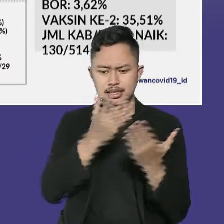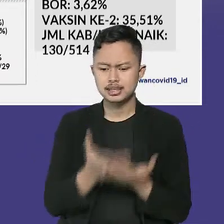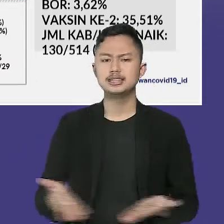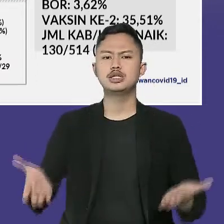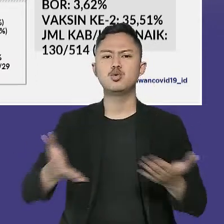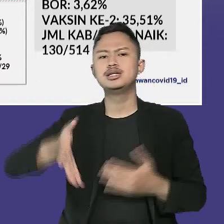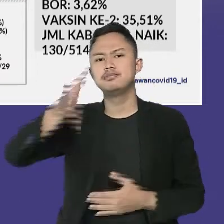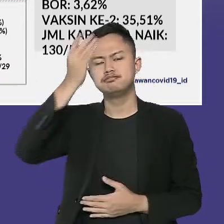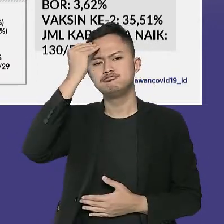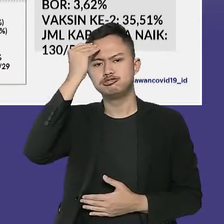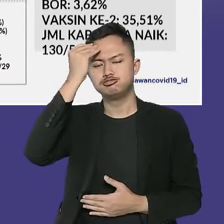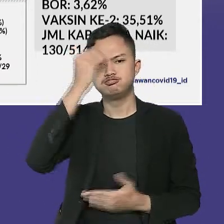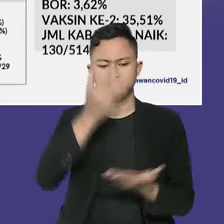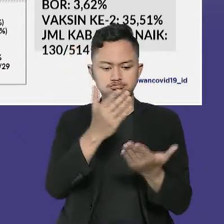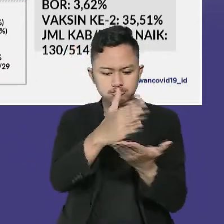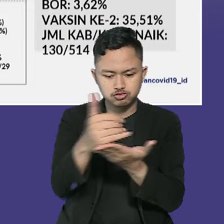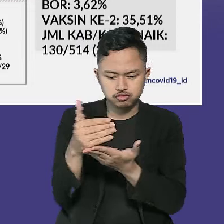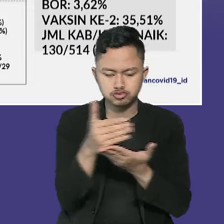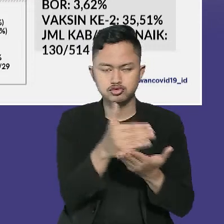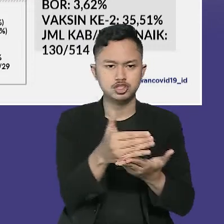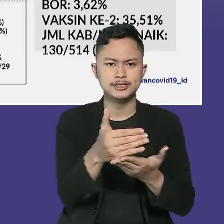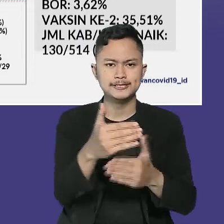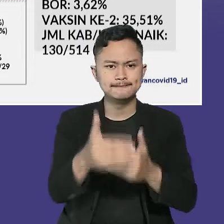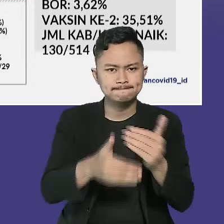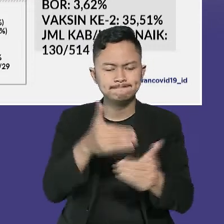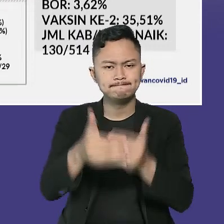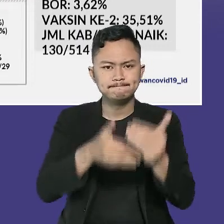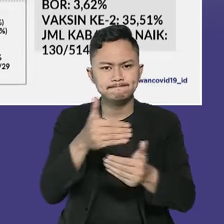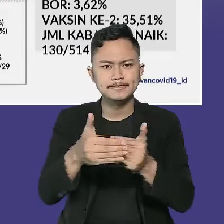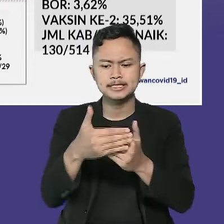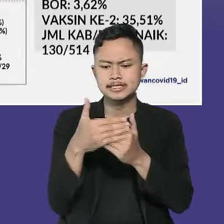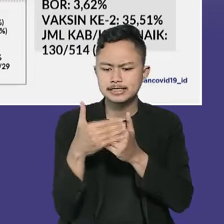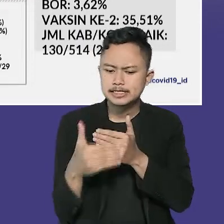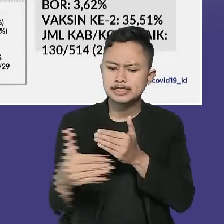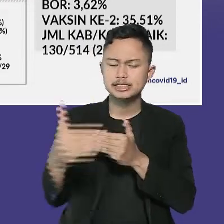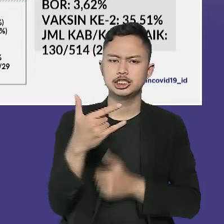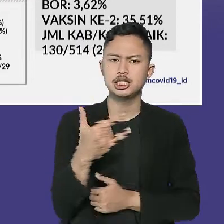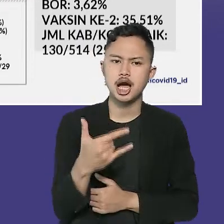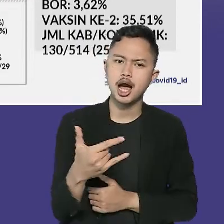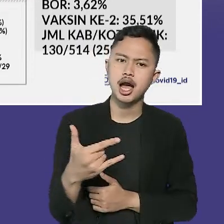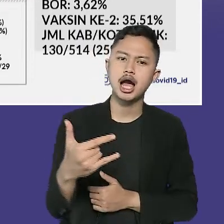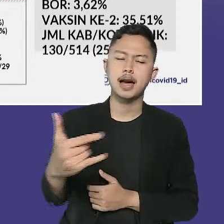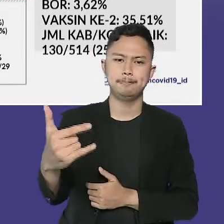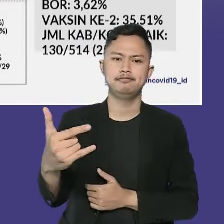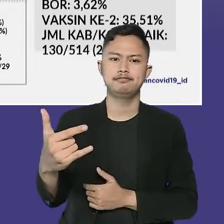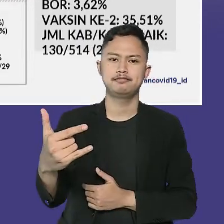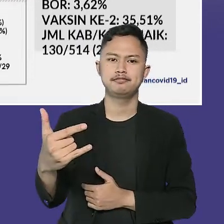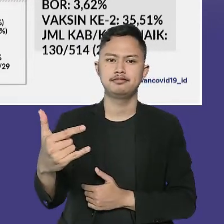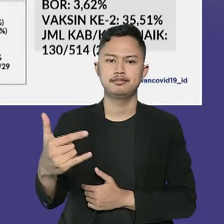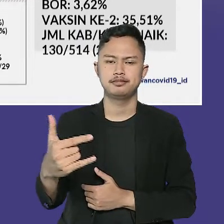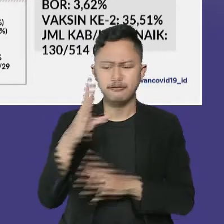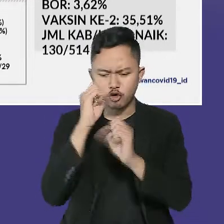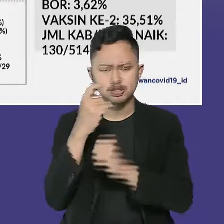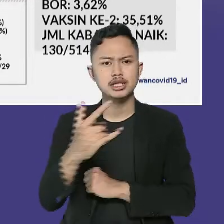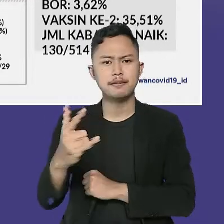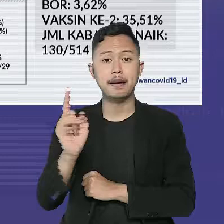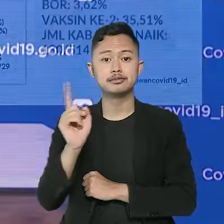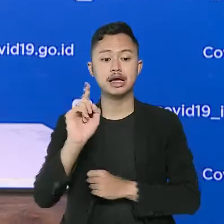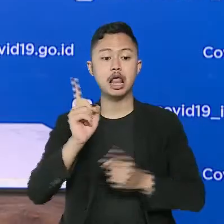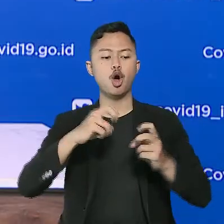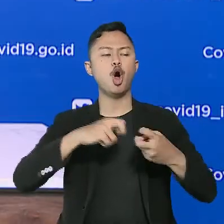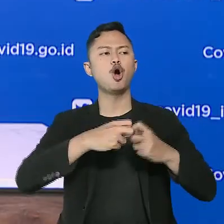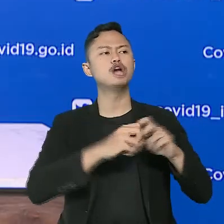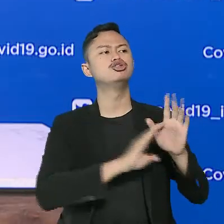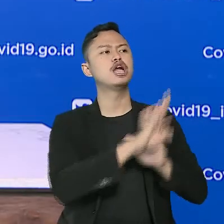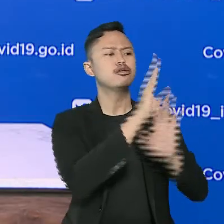wilayahnya masing-masing penting untuk terus dilakukan secara konsisten, tidak hanya pada saat kasus mengalami lonjakan,